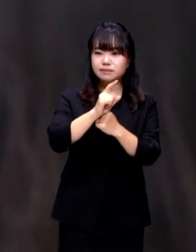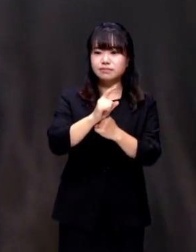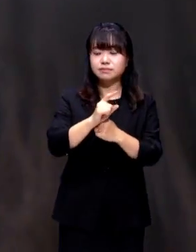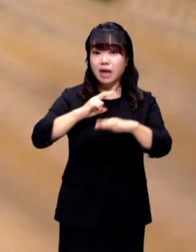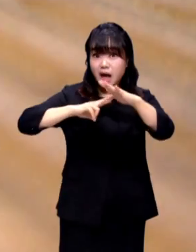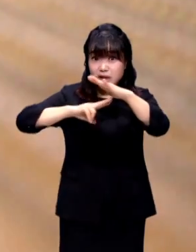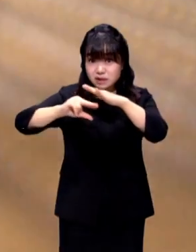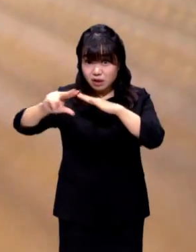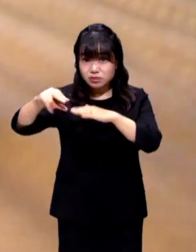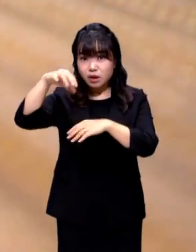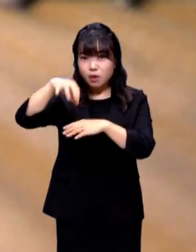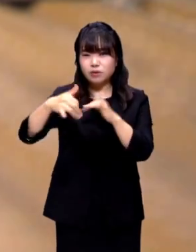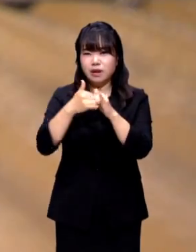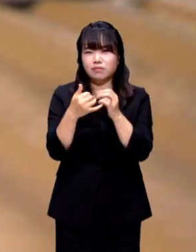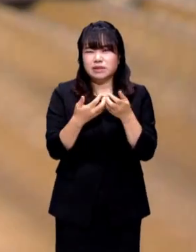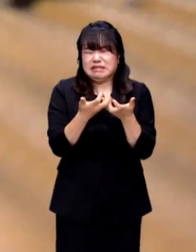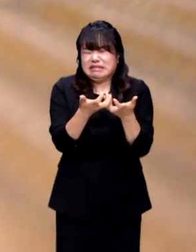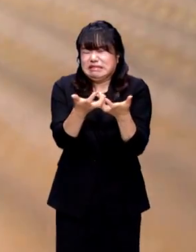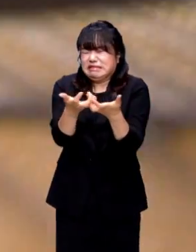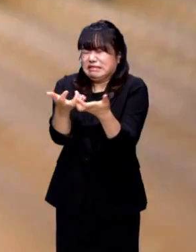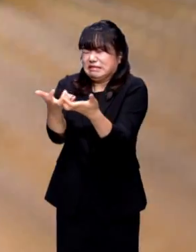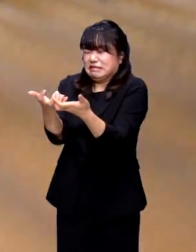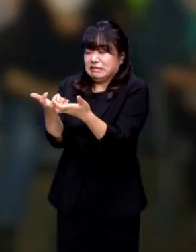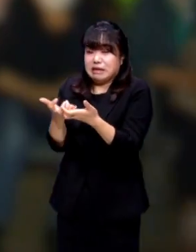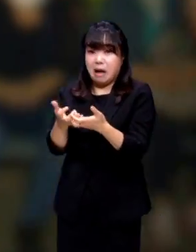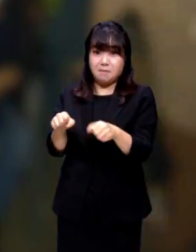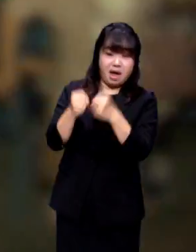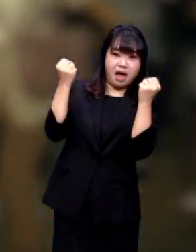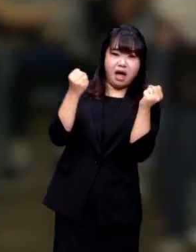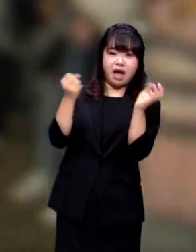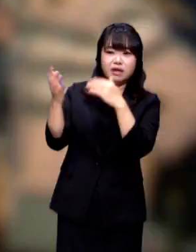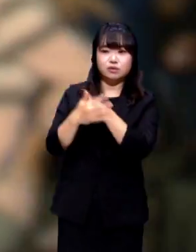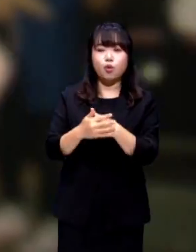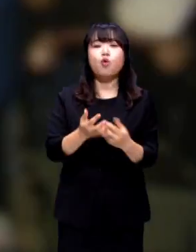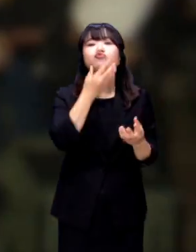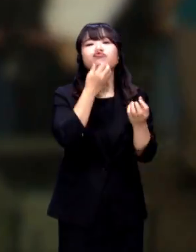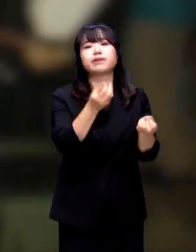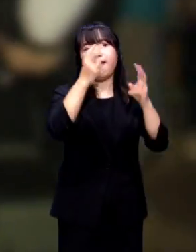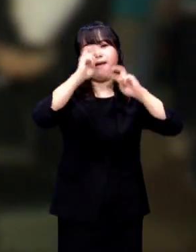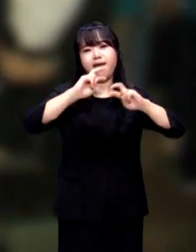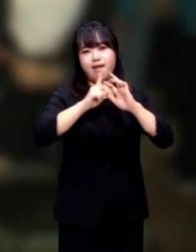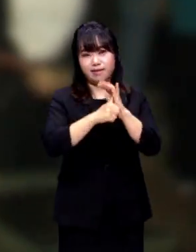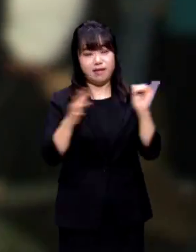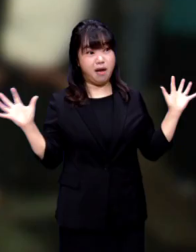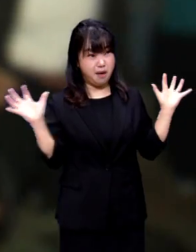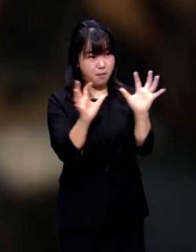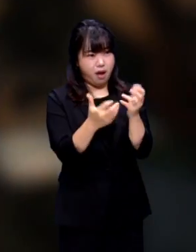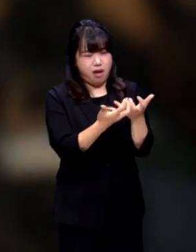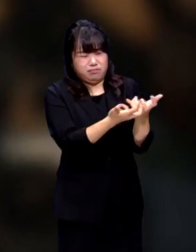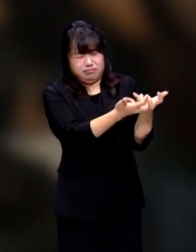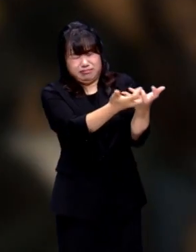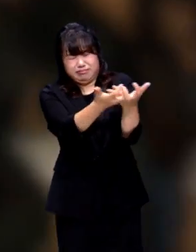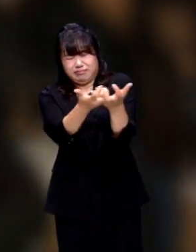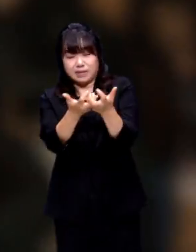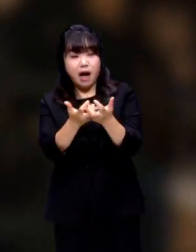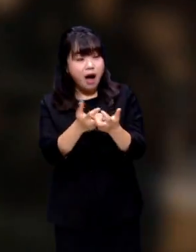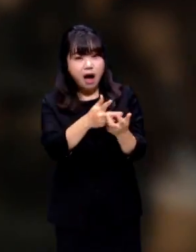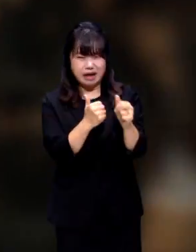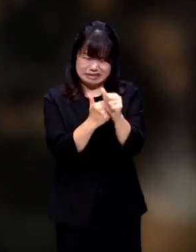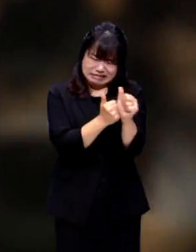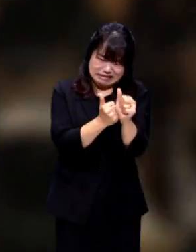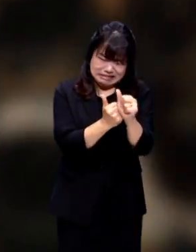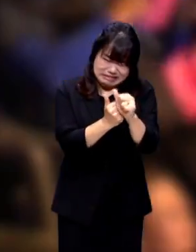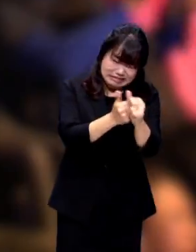움직일 틈조차 없는 지하철 안, 그리고 구름 인파의 축제날에도 압사 사고는 시민들을 위협할 수